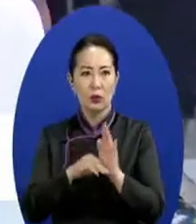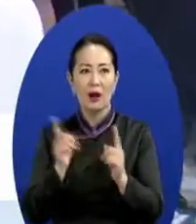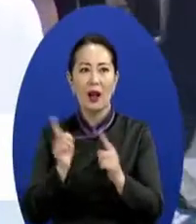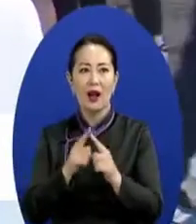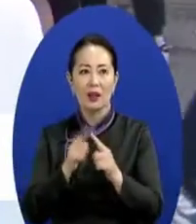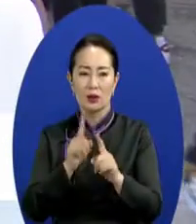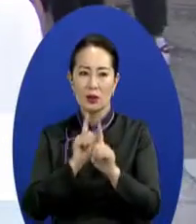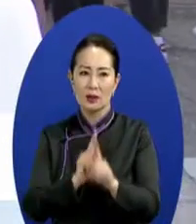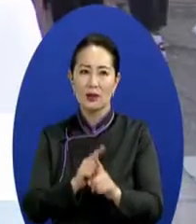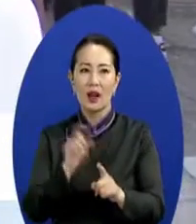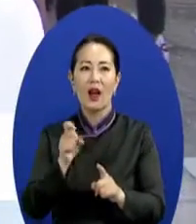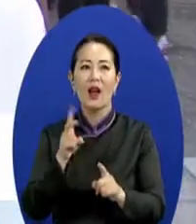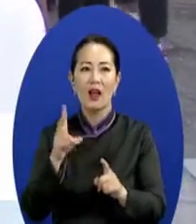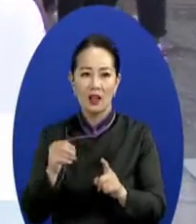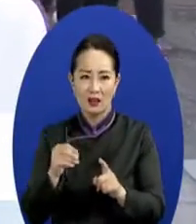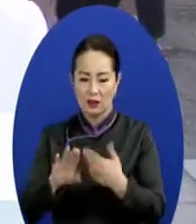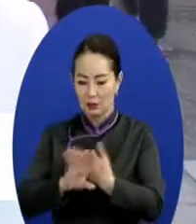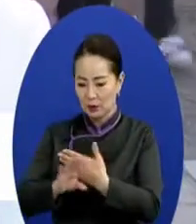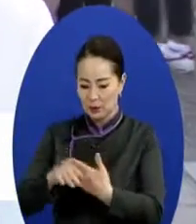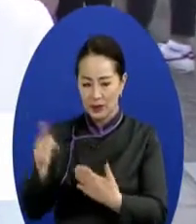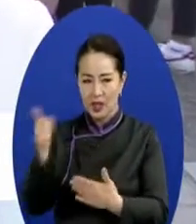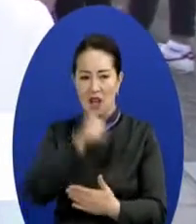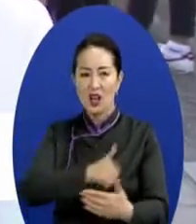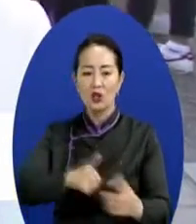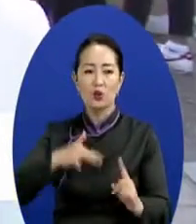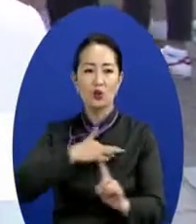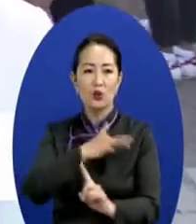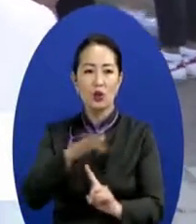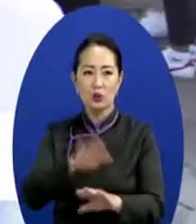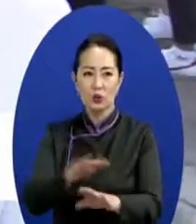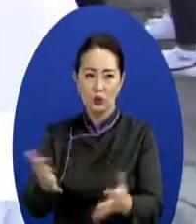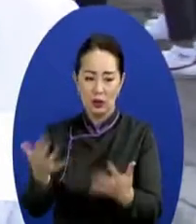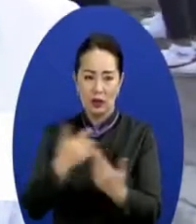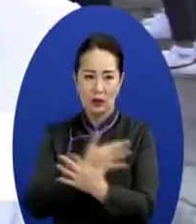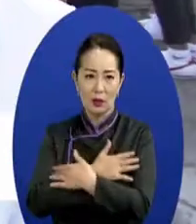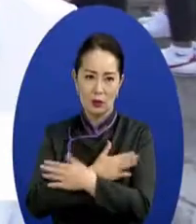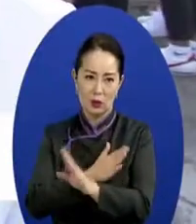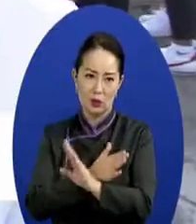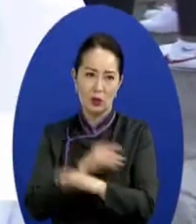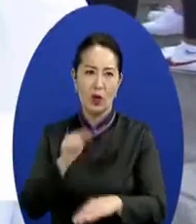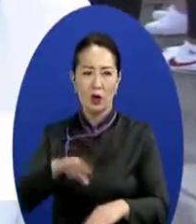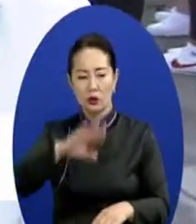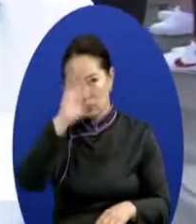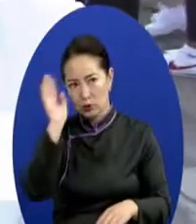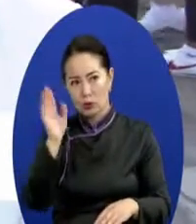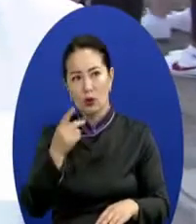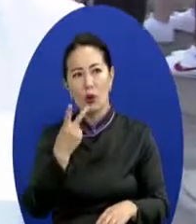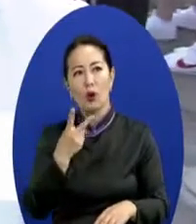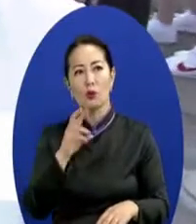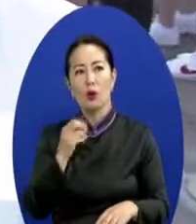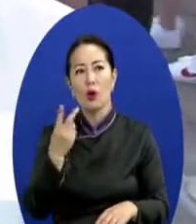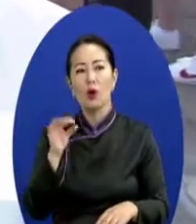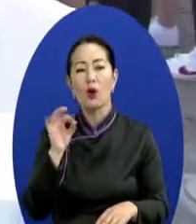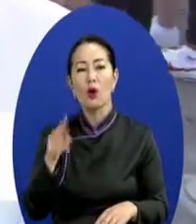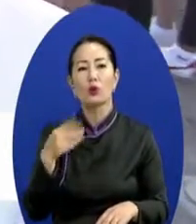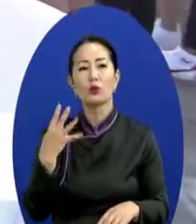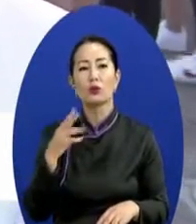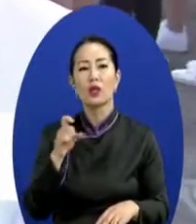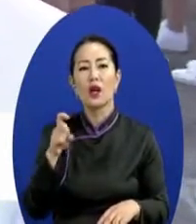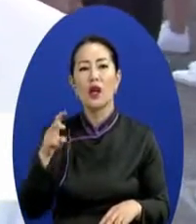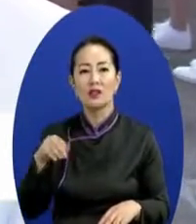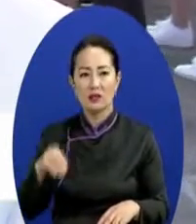сайн баримталж энэ ээлж аюулгүй эрүүл орчинд хүүхдүүдэд авч амраалаа. За өнөөдөр 2020 оны 104-р